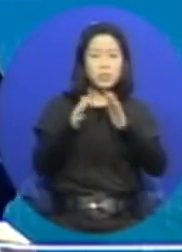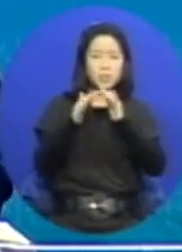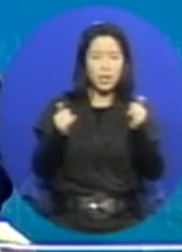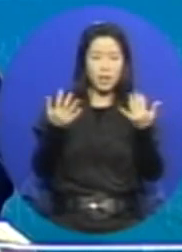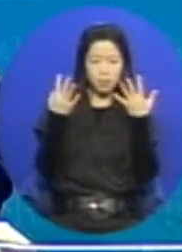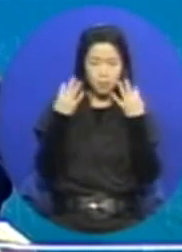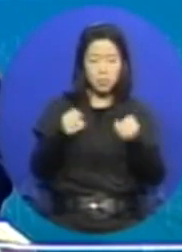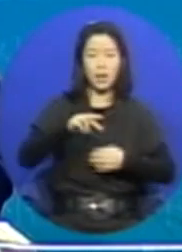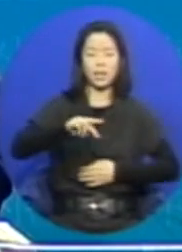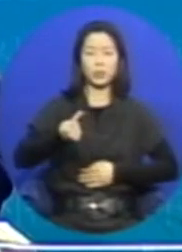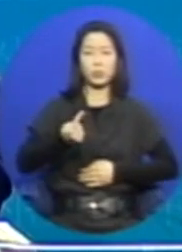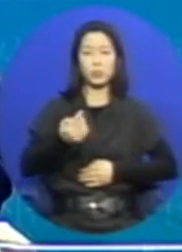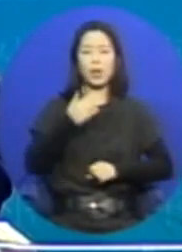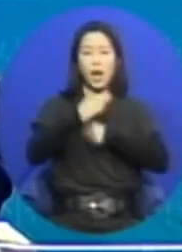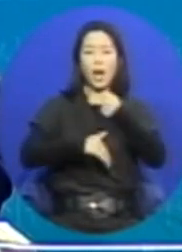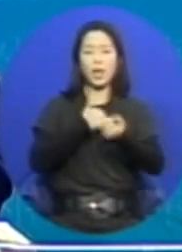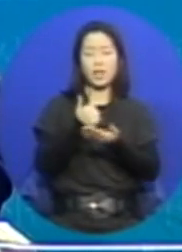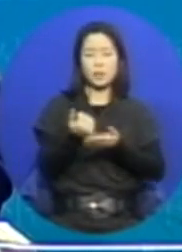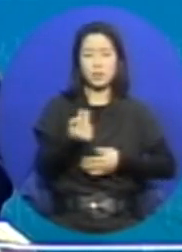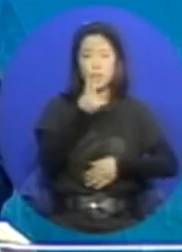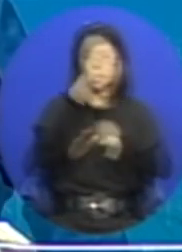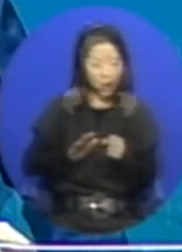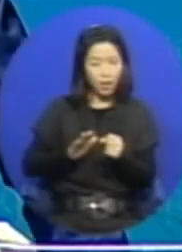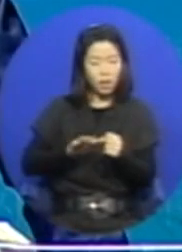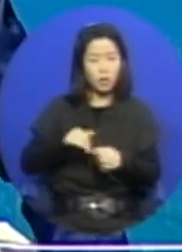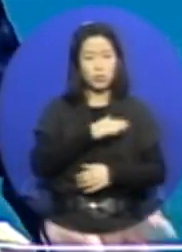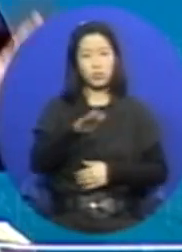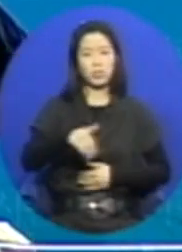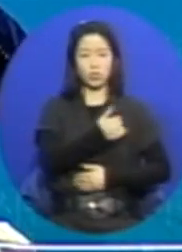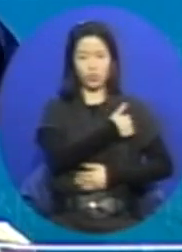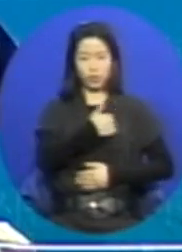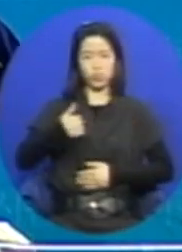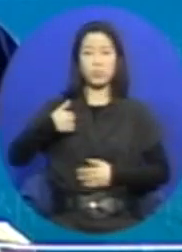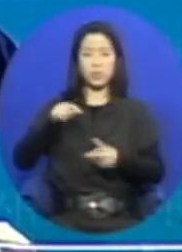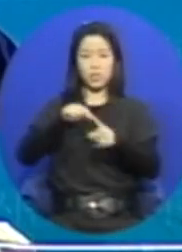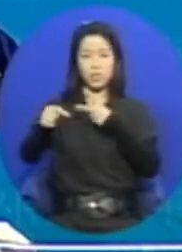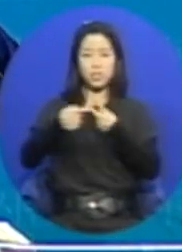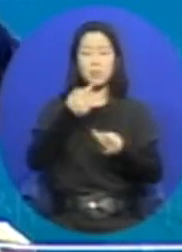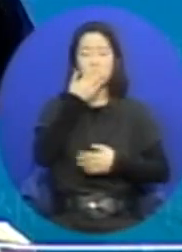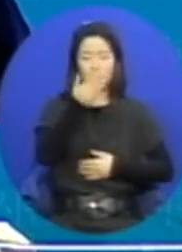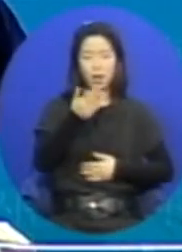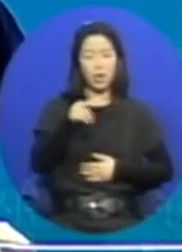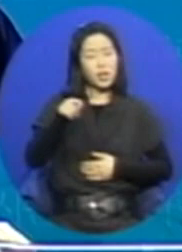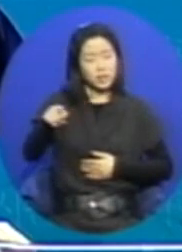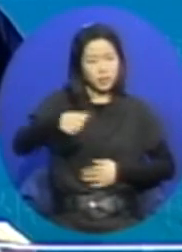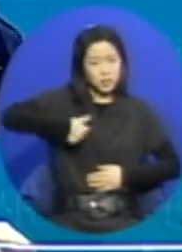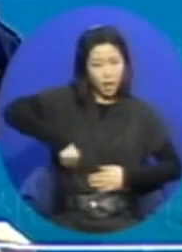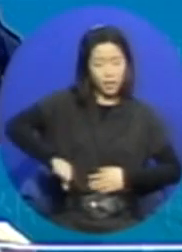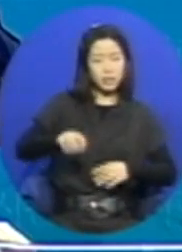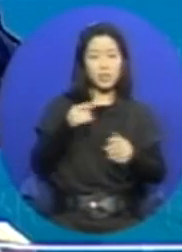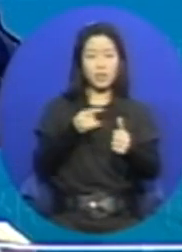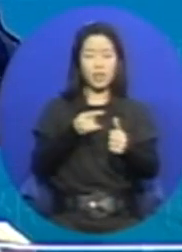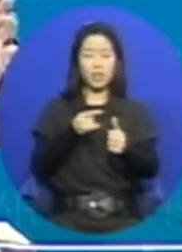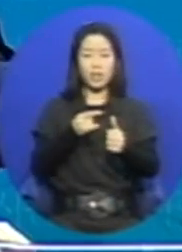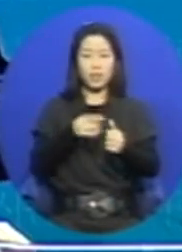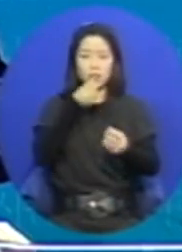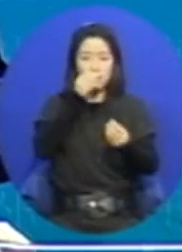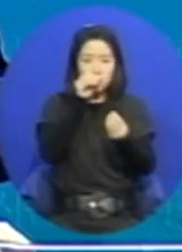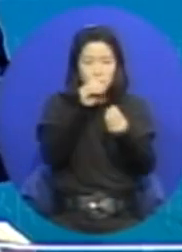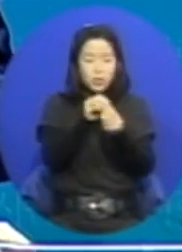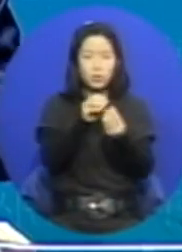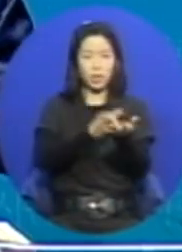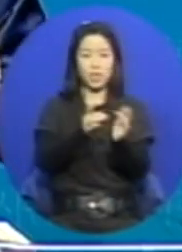하나님이 살아계시다는 걸 알 수가 없다는 겁니다. 그의 아들에게 입 맞추라, 예수님에게 입을 맞추라고 하는